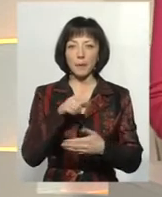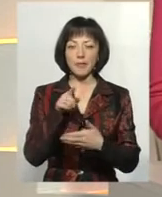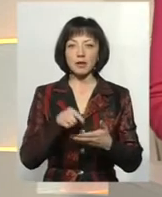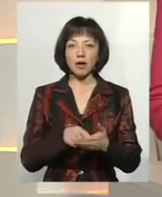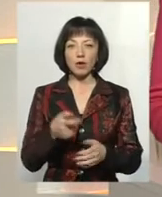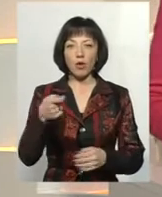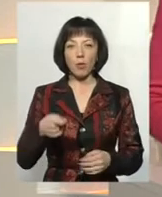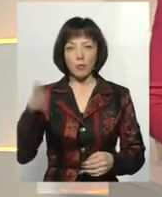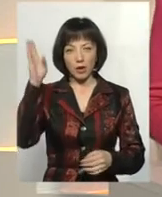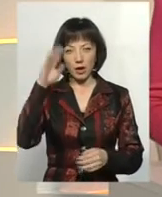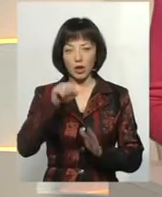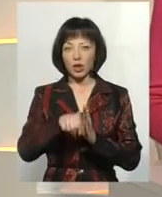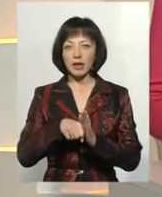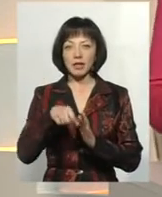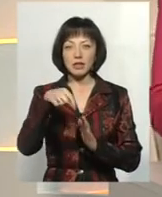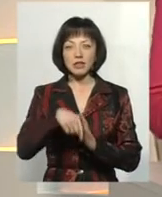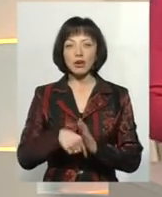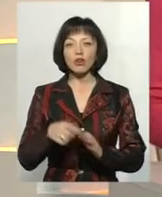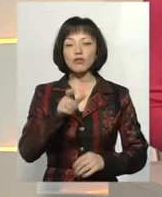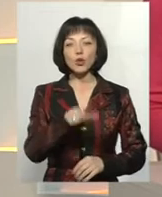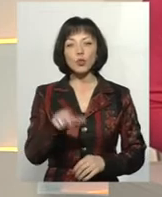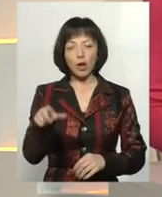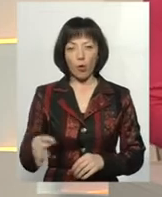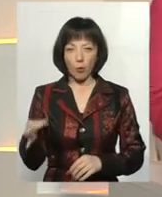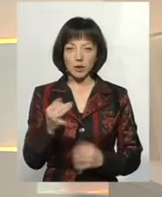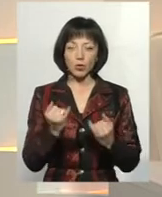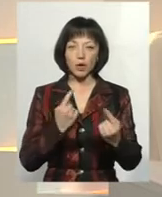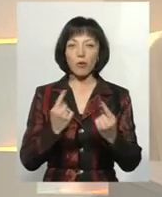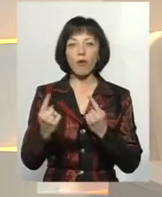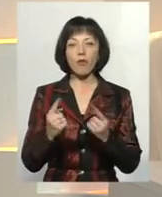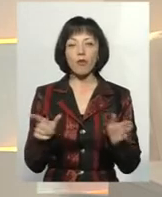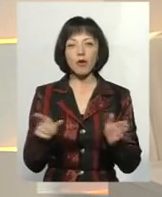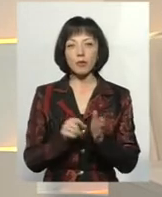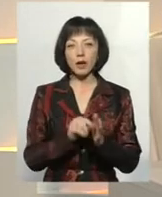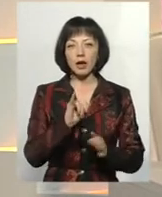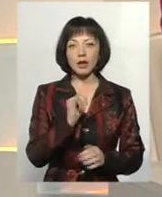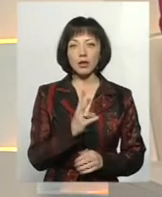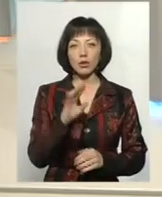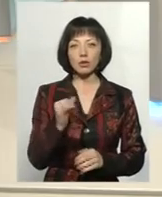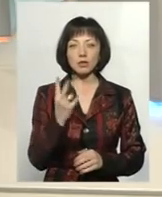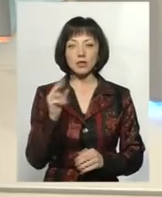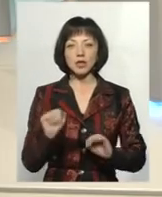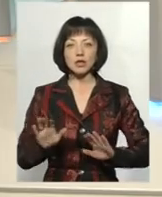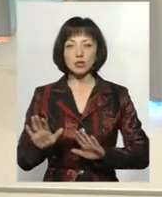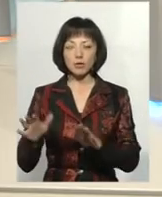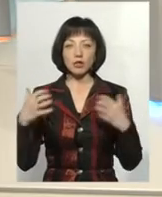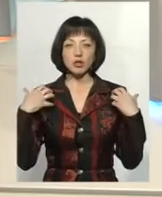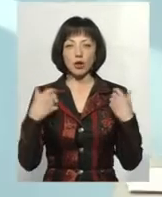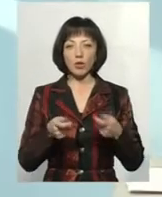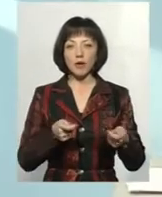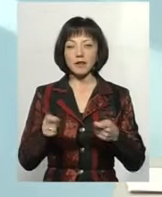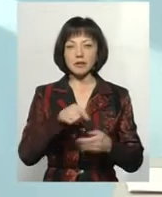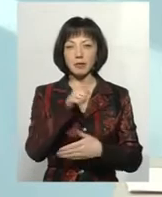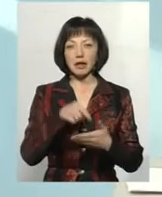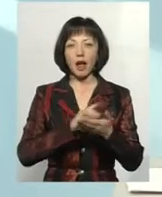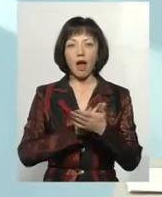обмілілі криниці у жителів області. Про це все будемо говорити сьогодні із Інною Куцькою, заступником начальника управління з